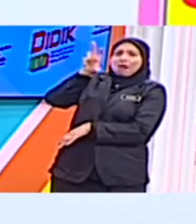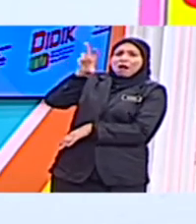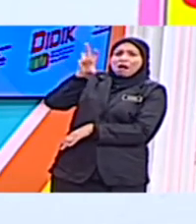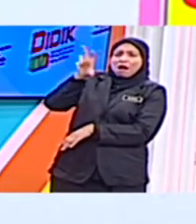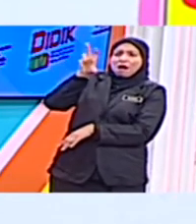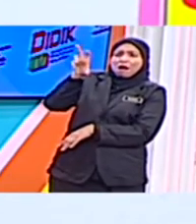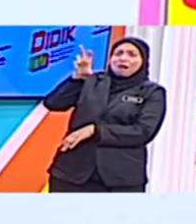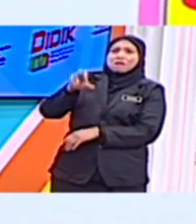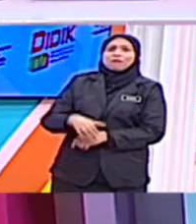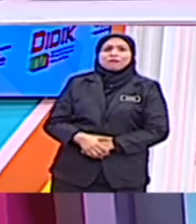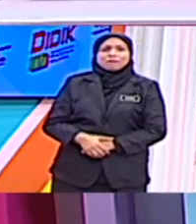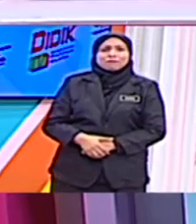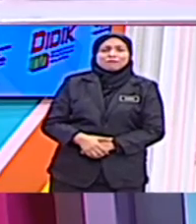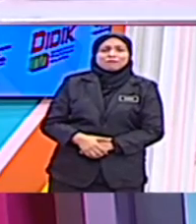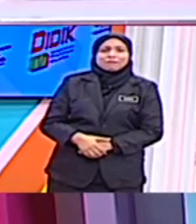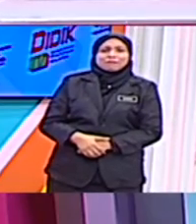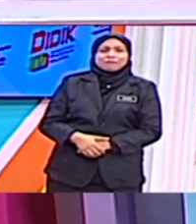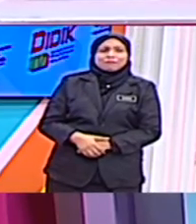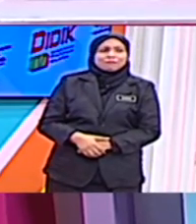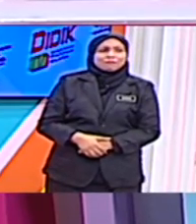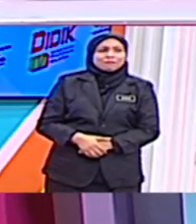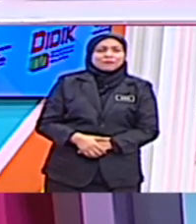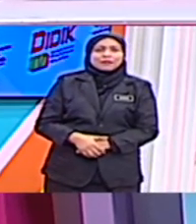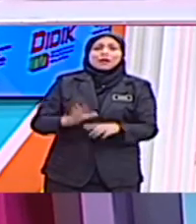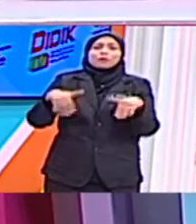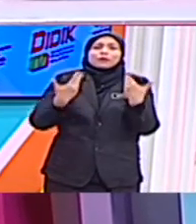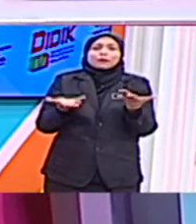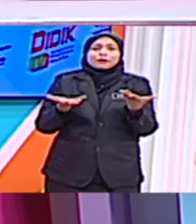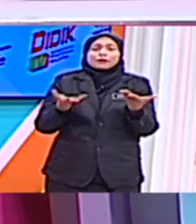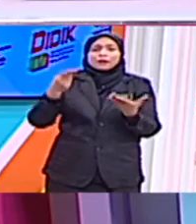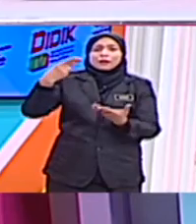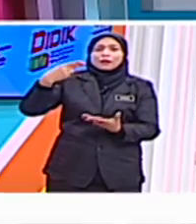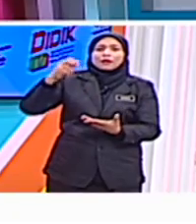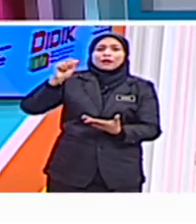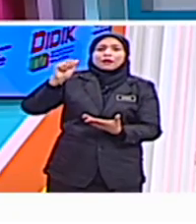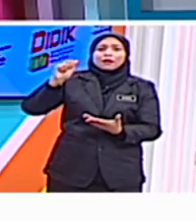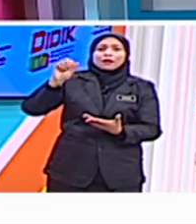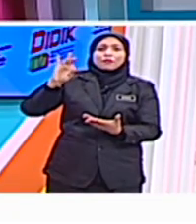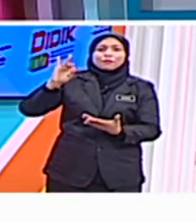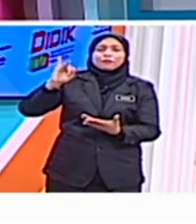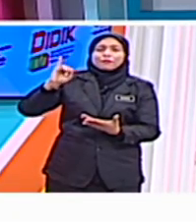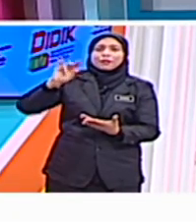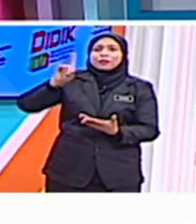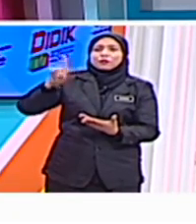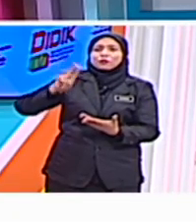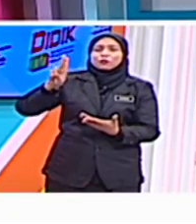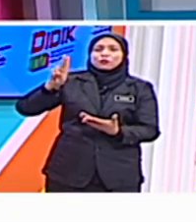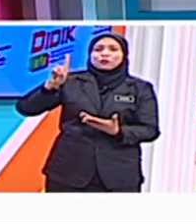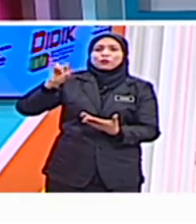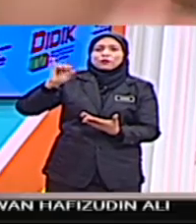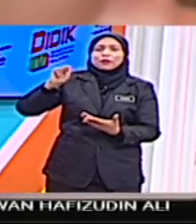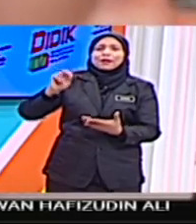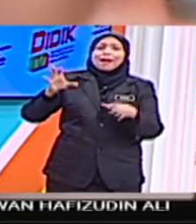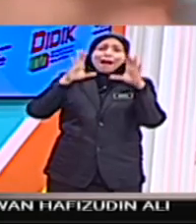Jerit yang macam mana? Boleh tak murid bagi tahu cikgu jerit yang macam mana? Hafizuddin, nak jerit yang macam mana?